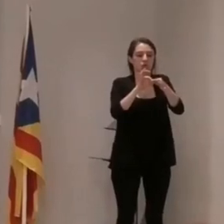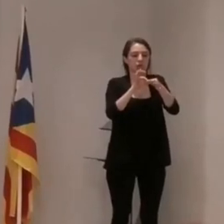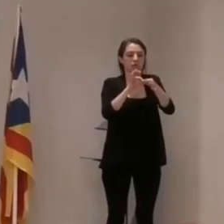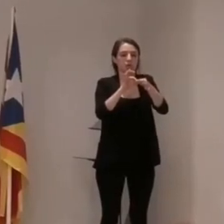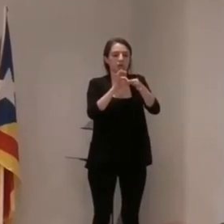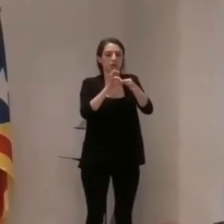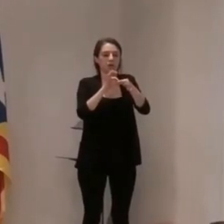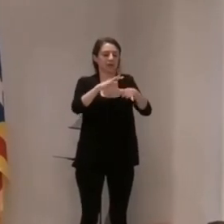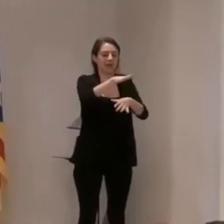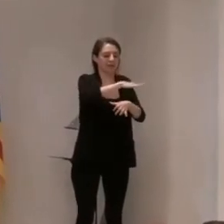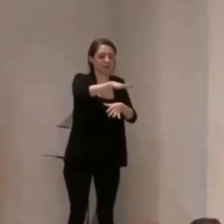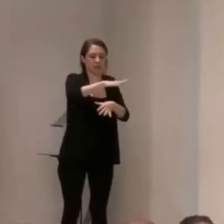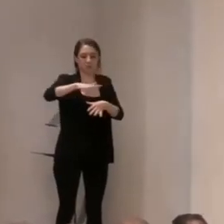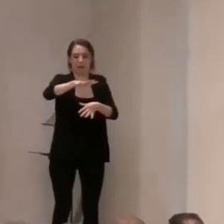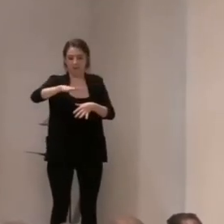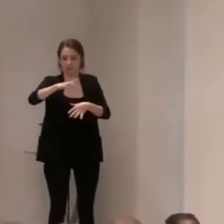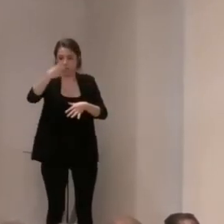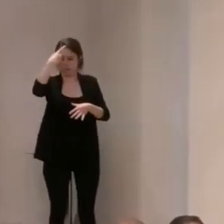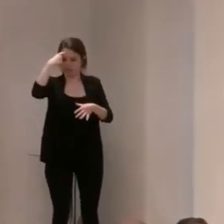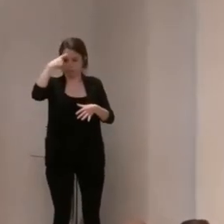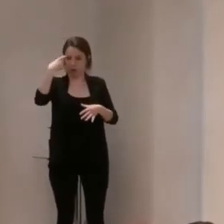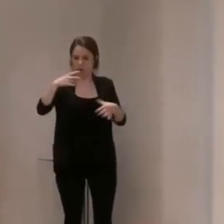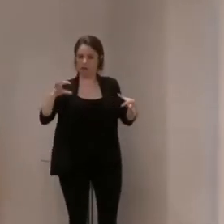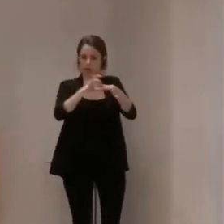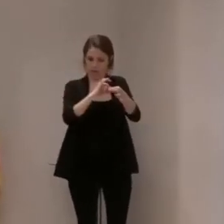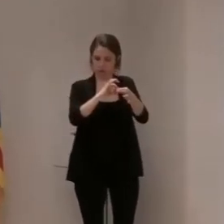i la memòria. Si ara ens diguéssim, molt bé,